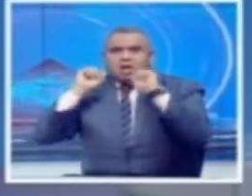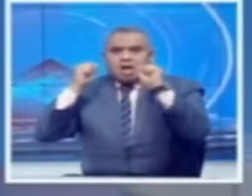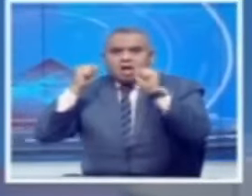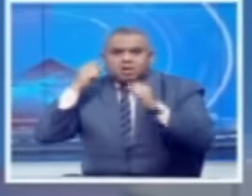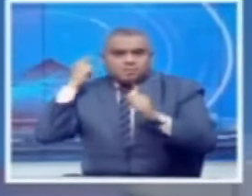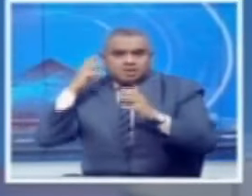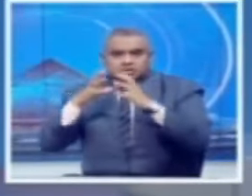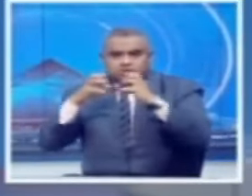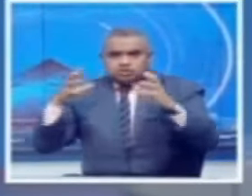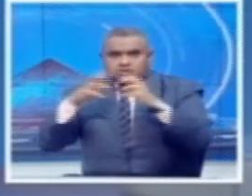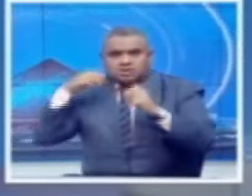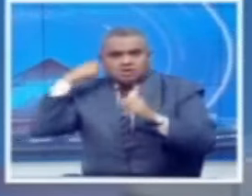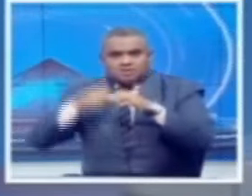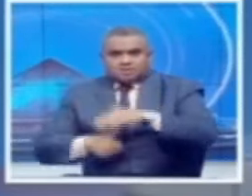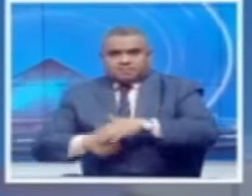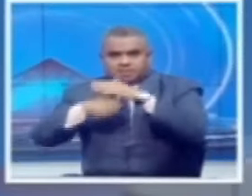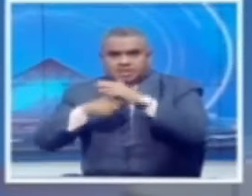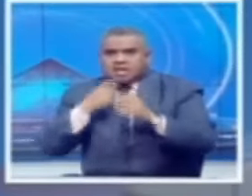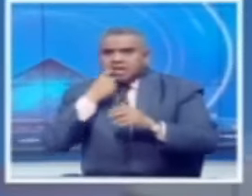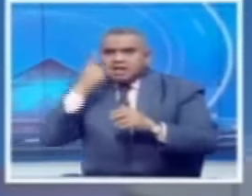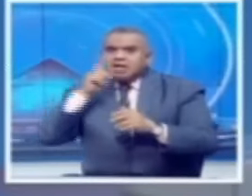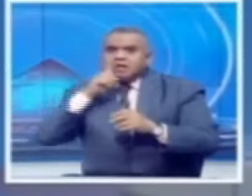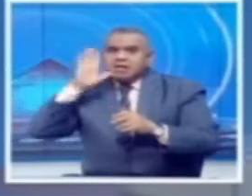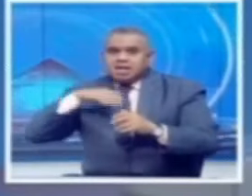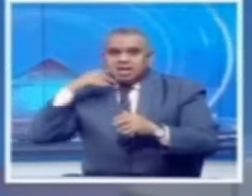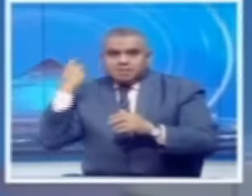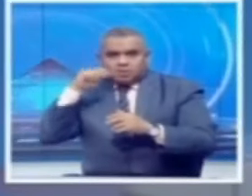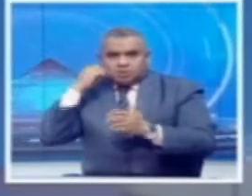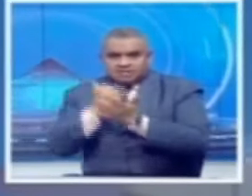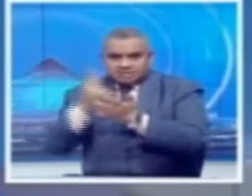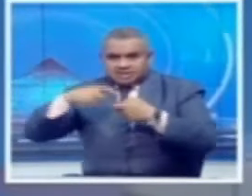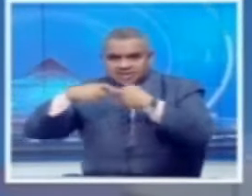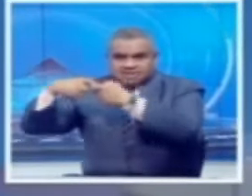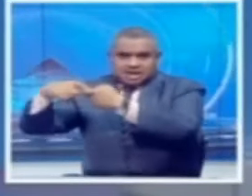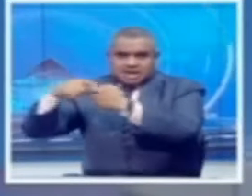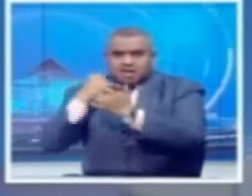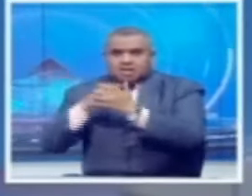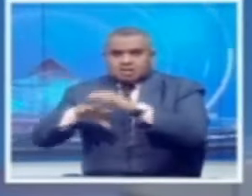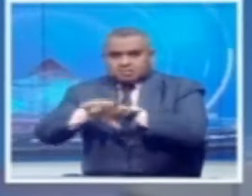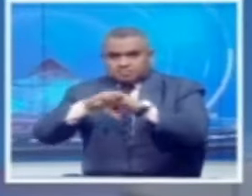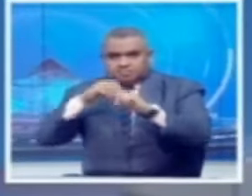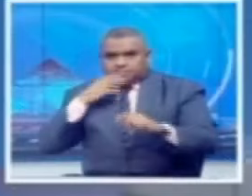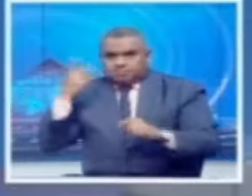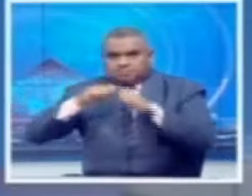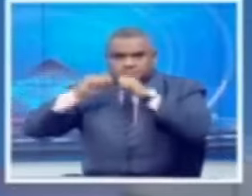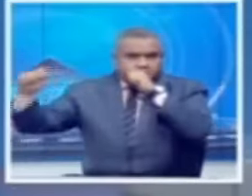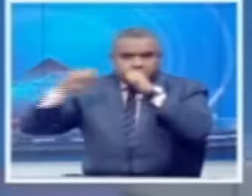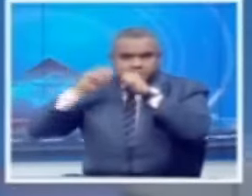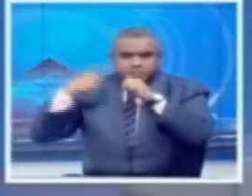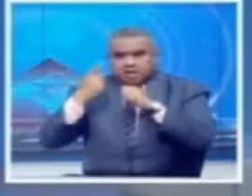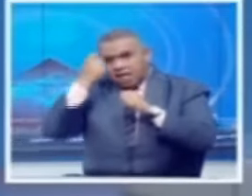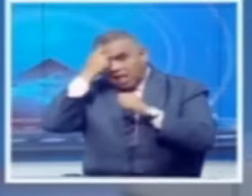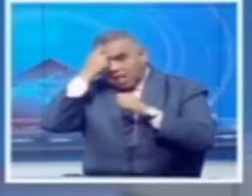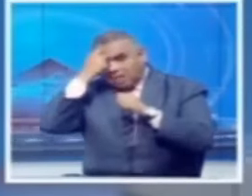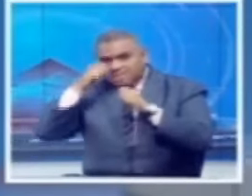واستمع لشرح من الفريق كامل الوزير وزير النقل عن إمكانيات المحطة المقامة على مساحة